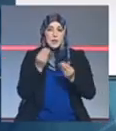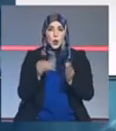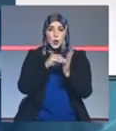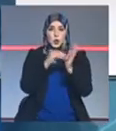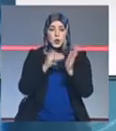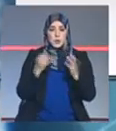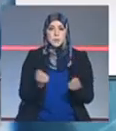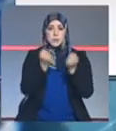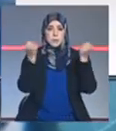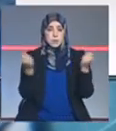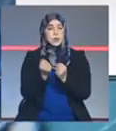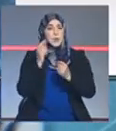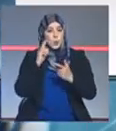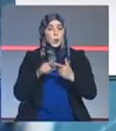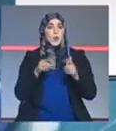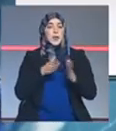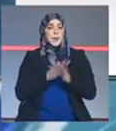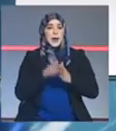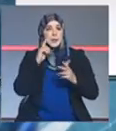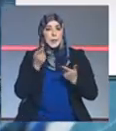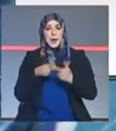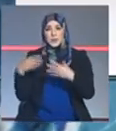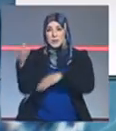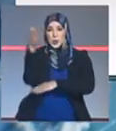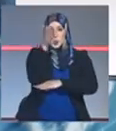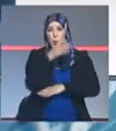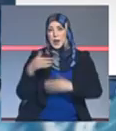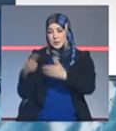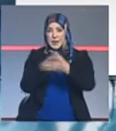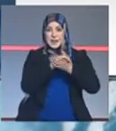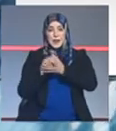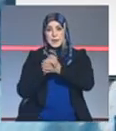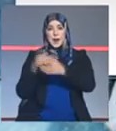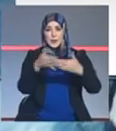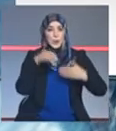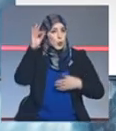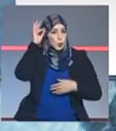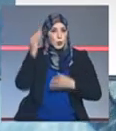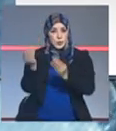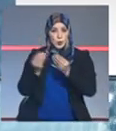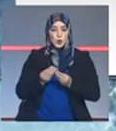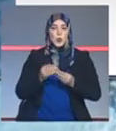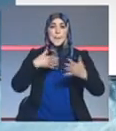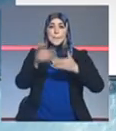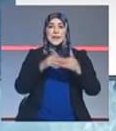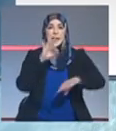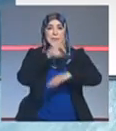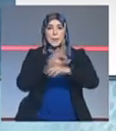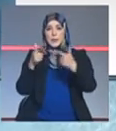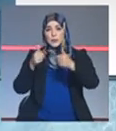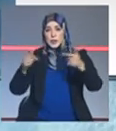مساعيها وتحركاتها مع عدد من الدول الشقيقه والصديقه لتوفير تجهيزات طبيه متنوعه